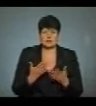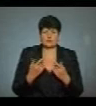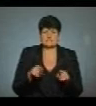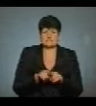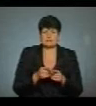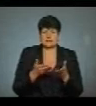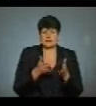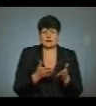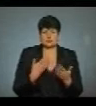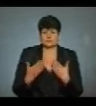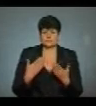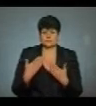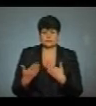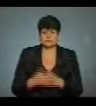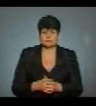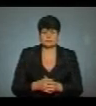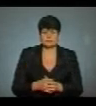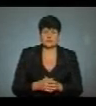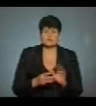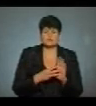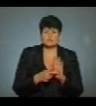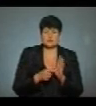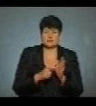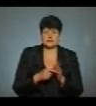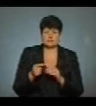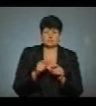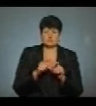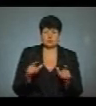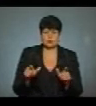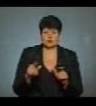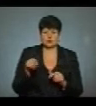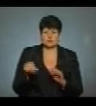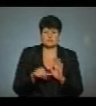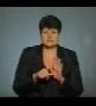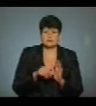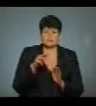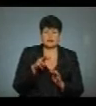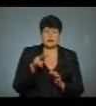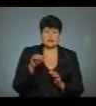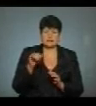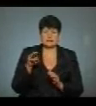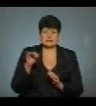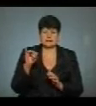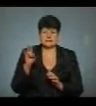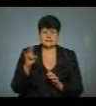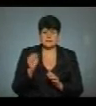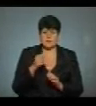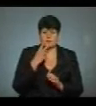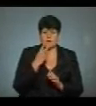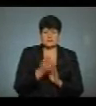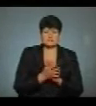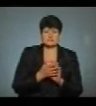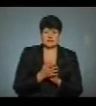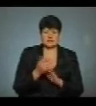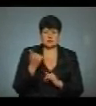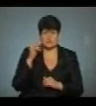також комунікувати. Восьмикласниця Тернопільської школи номер 6 Марія Літинська показує, які знаки жестової мови